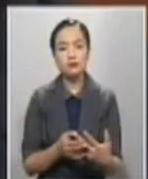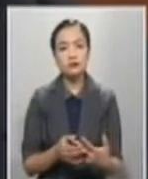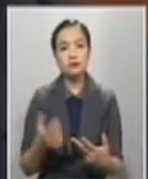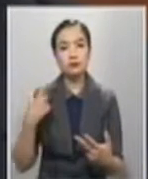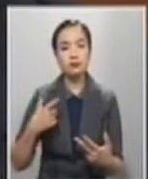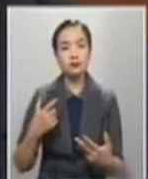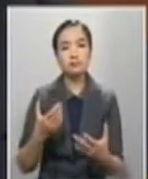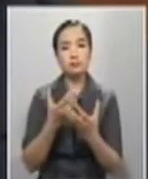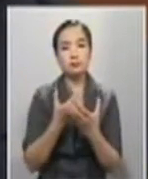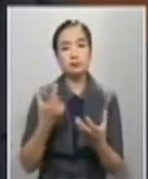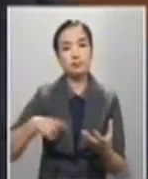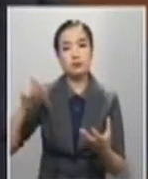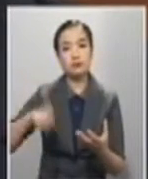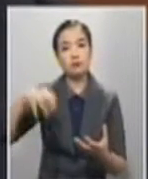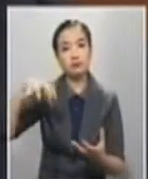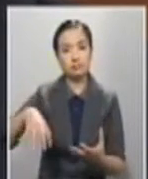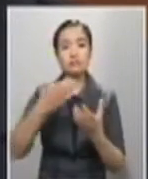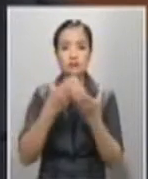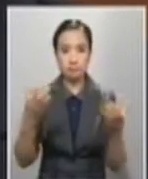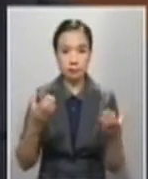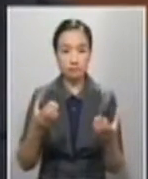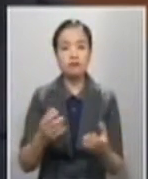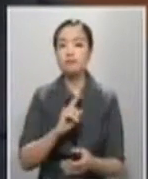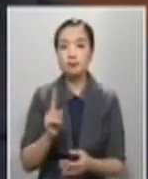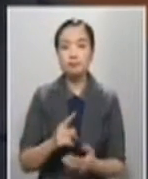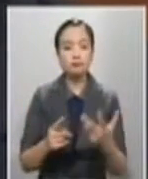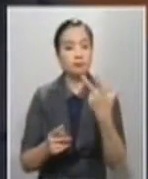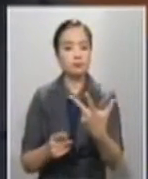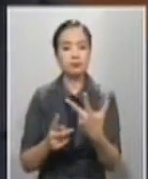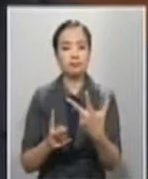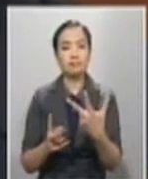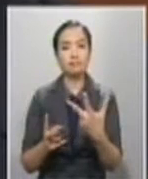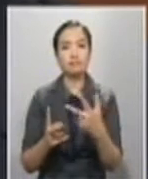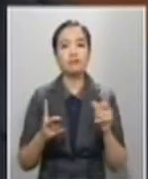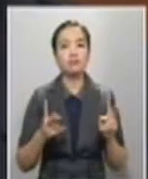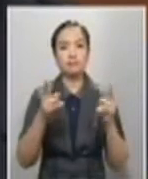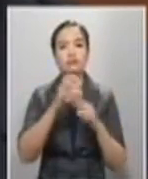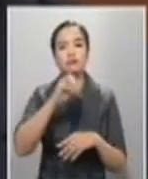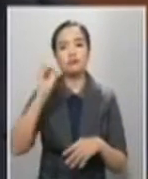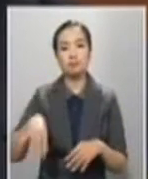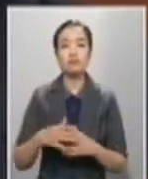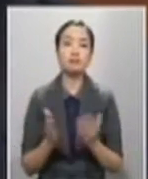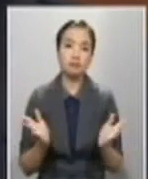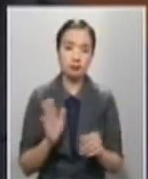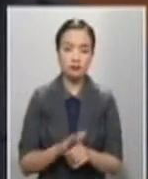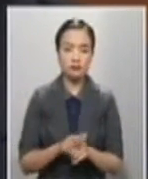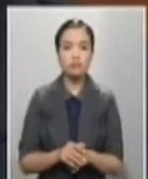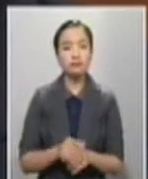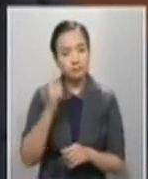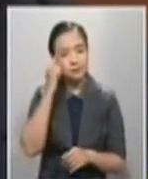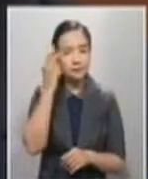อาจจะวินิจฉัยออกมาในเชิงที่ว่าก็ให้ตัดสามคำนี้ออกนะครับไอ้นี่ก็เป็นอยู่ในดุลพินิ